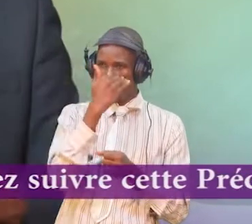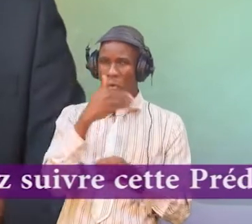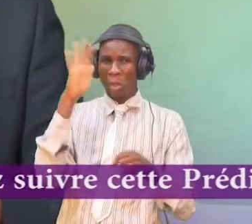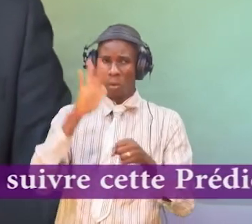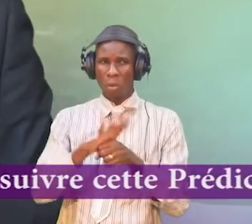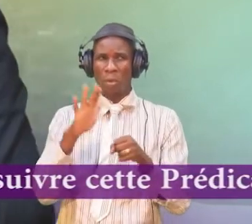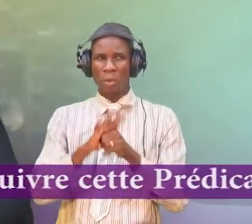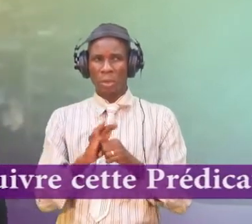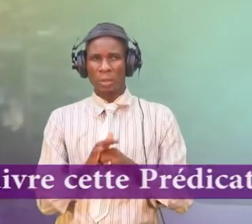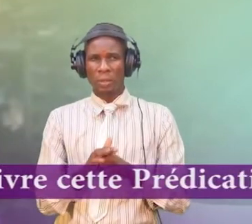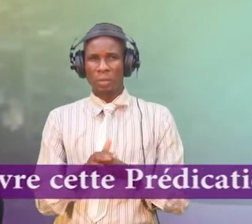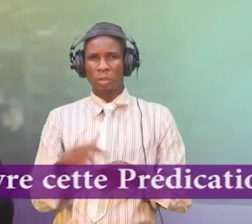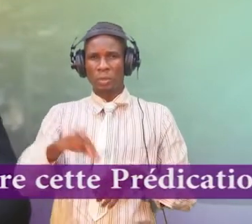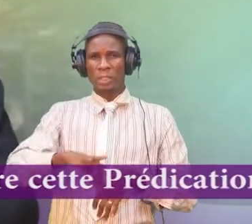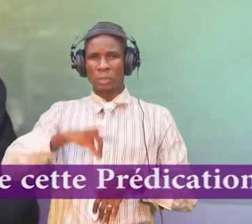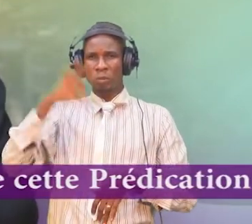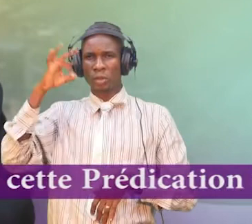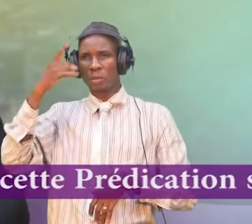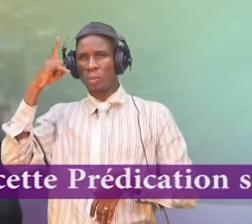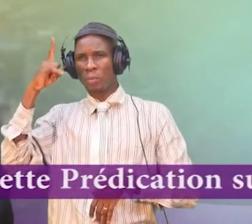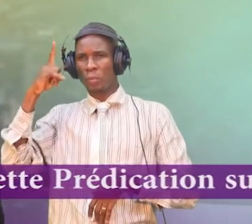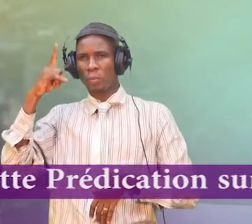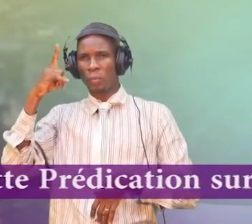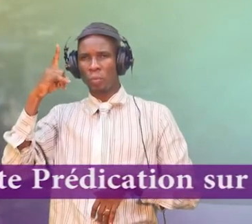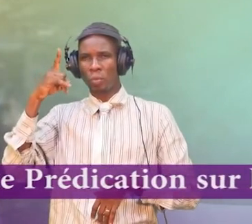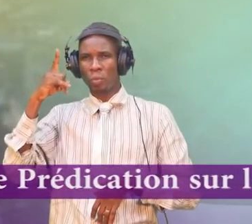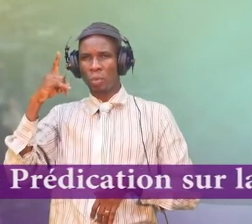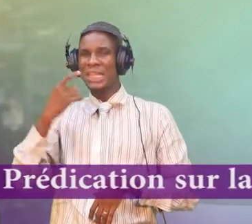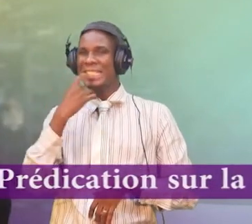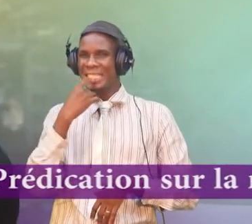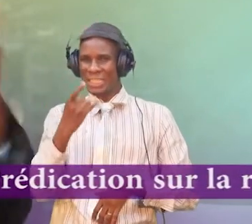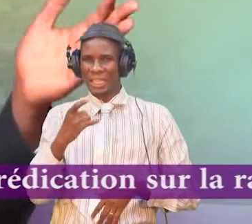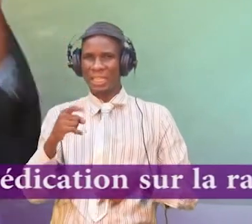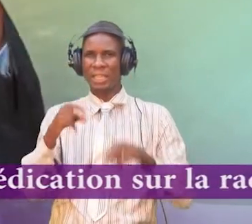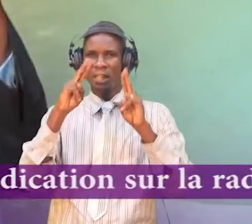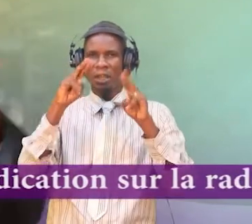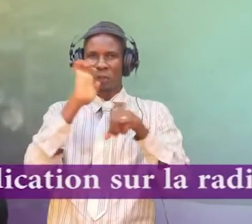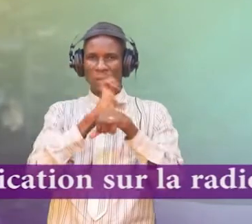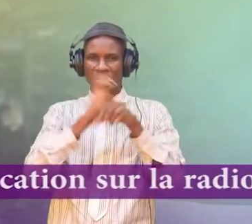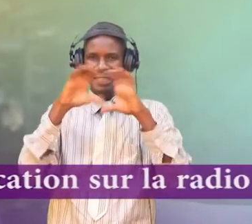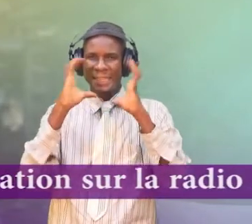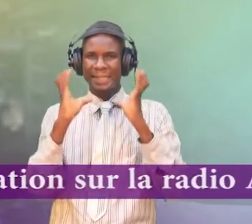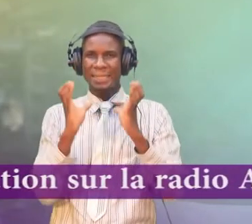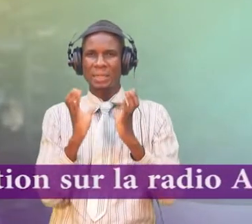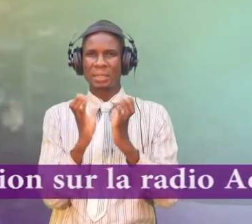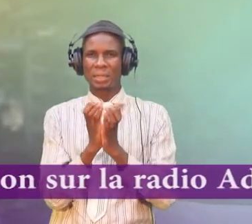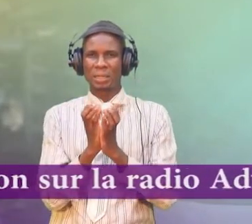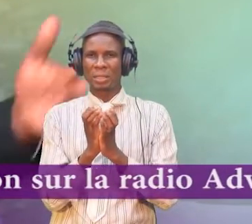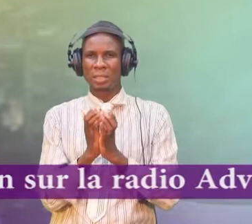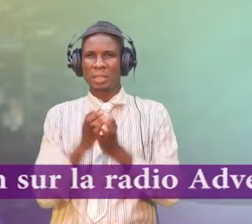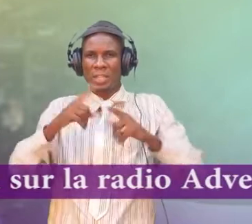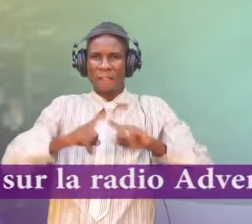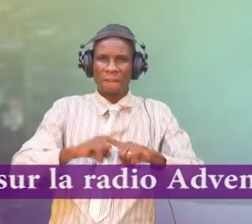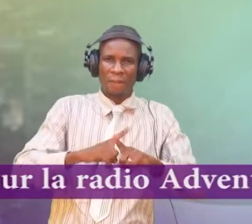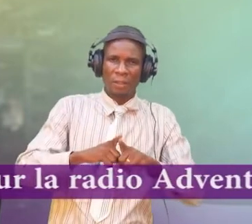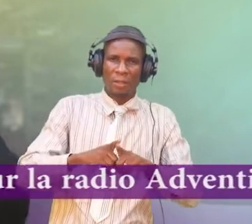ya momesano na bato ezali oyo bato bazali kosalela mpona koloba ete bansambela nyonso na lolenge na bango